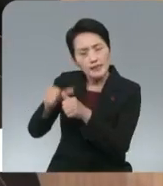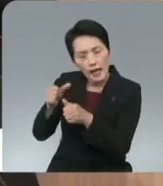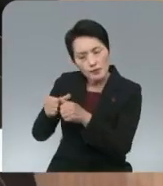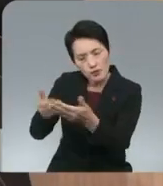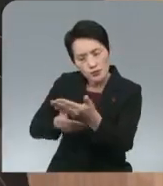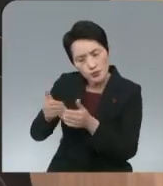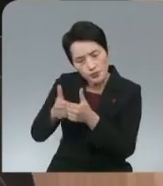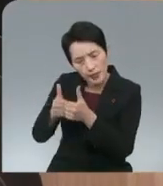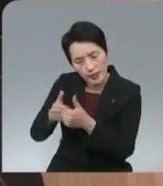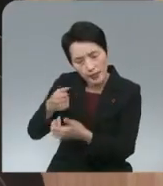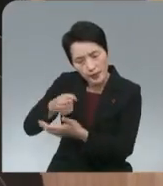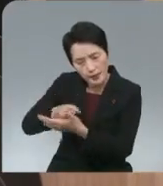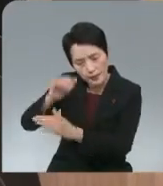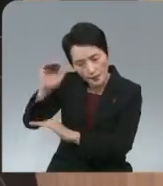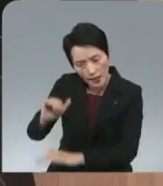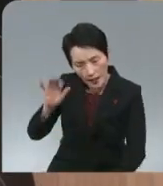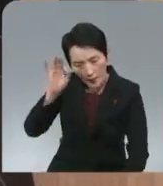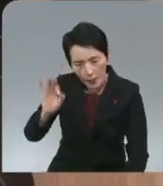beobachtet werden